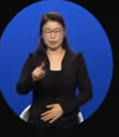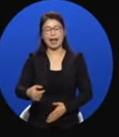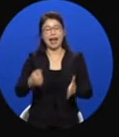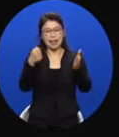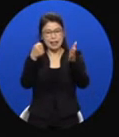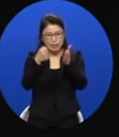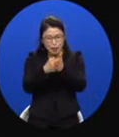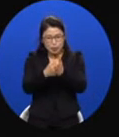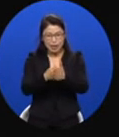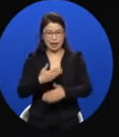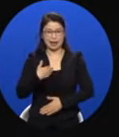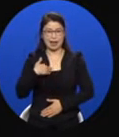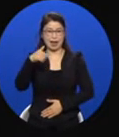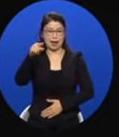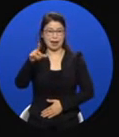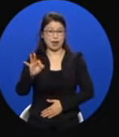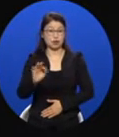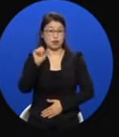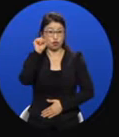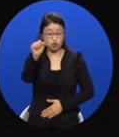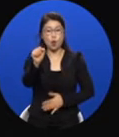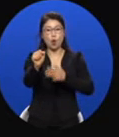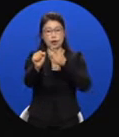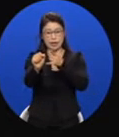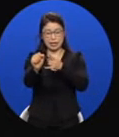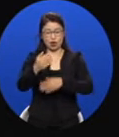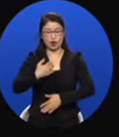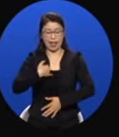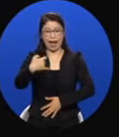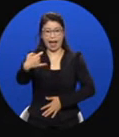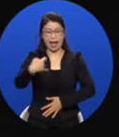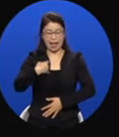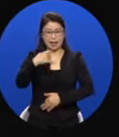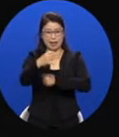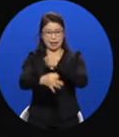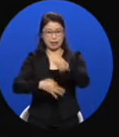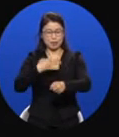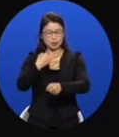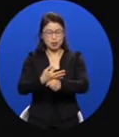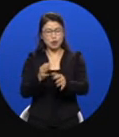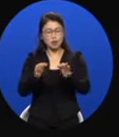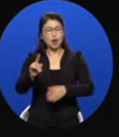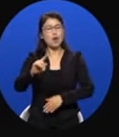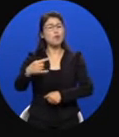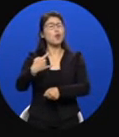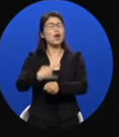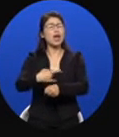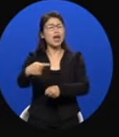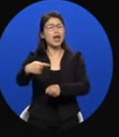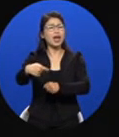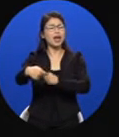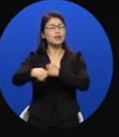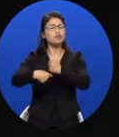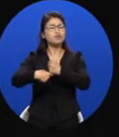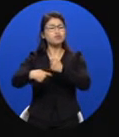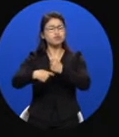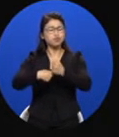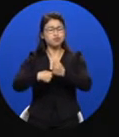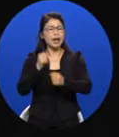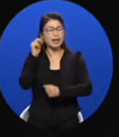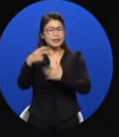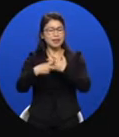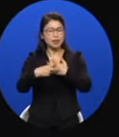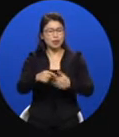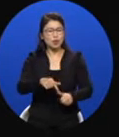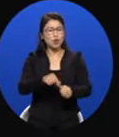제가 강지영 후보께서 저에게 이제 10년 동안 뭐 했느냐, 지역 헬스케어타운에 주민이 고용되어지는 것을